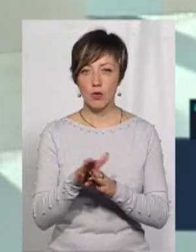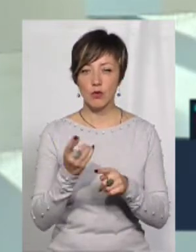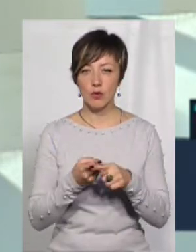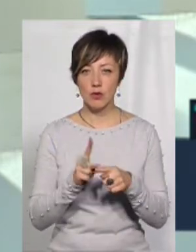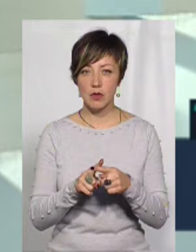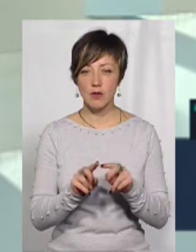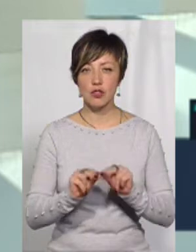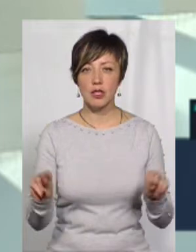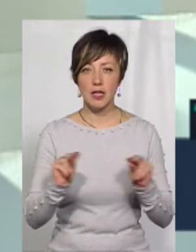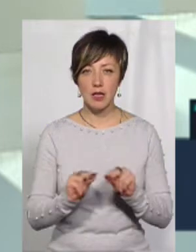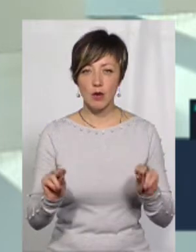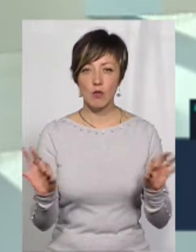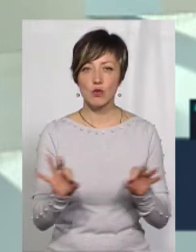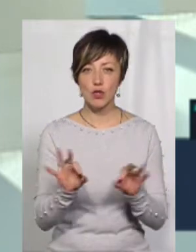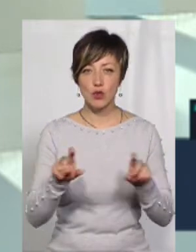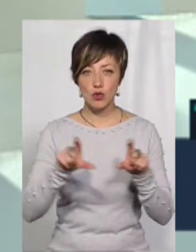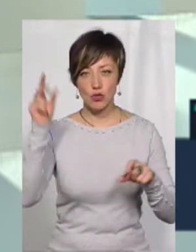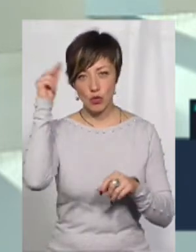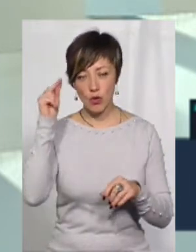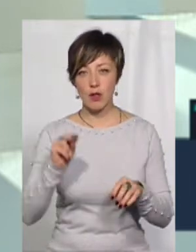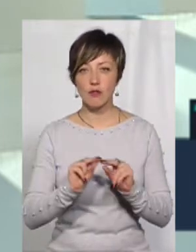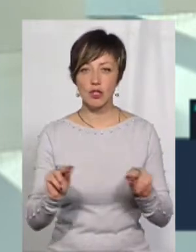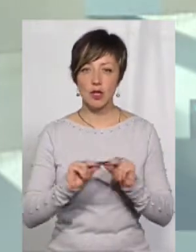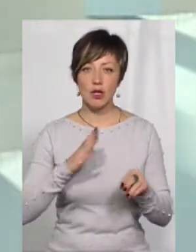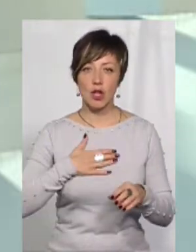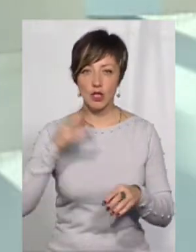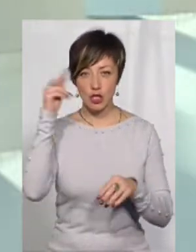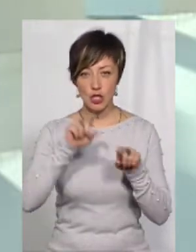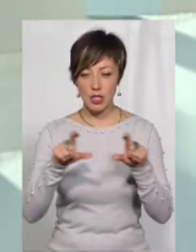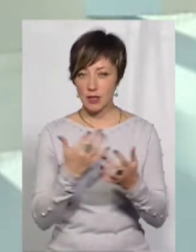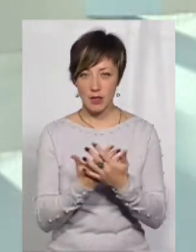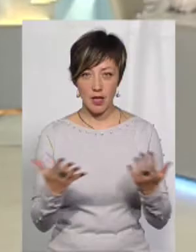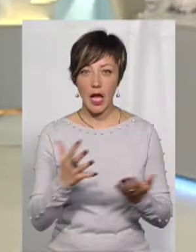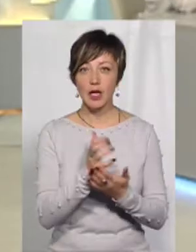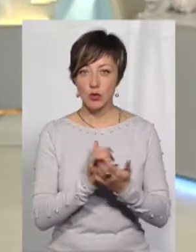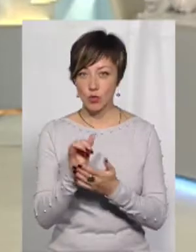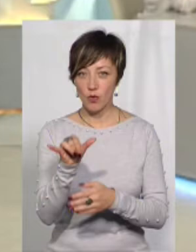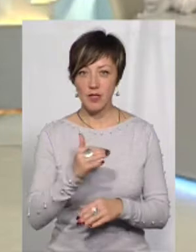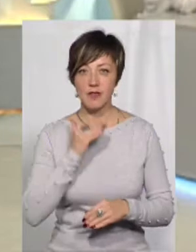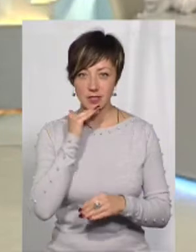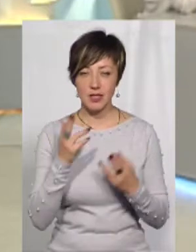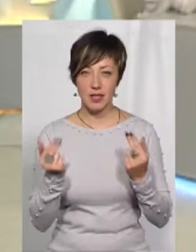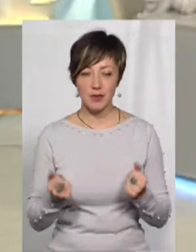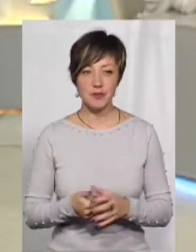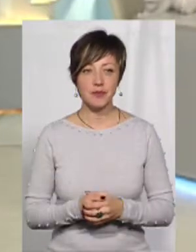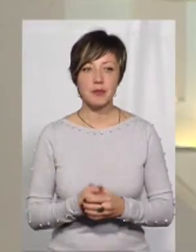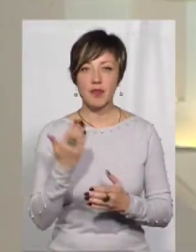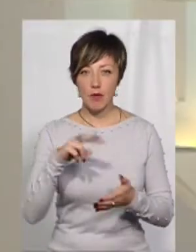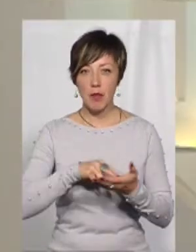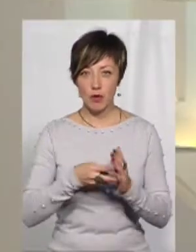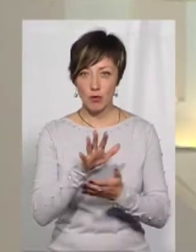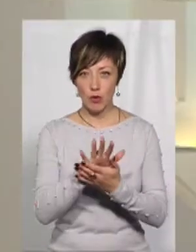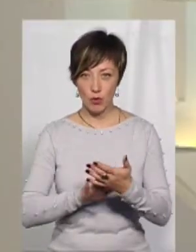роботи вчителі музичної школи, вчителі наших шкіл. Тобто ресурсу у вас вистачає? Так. То ви